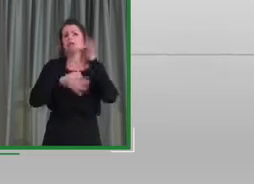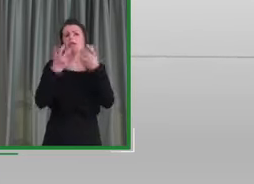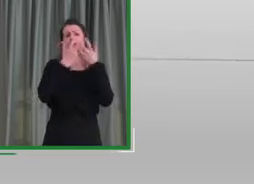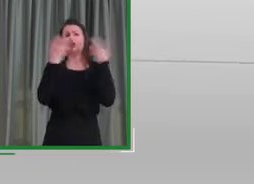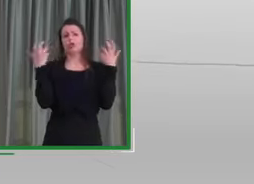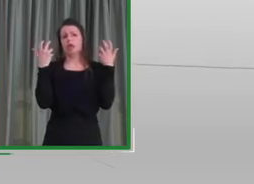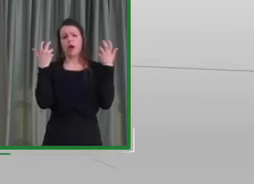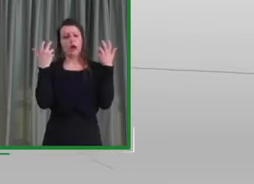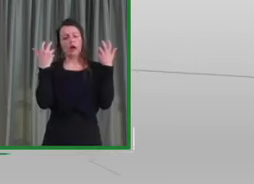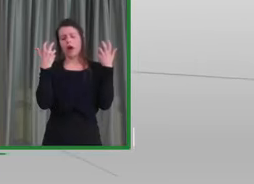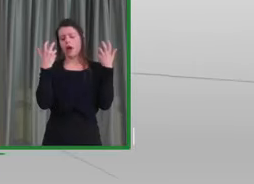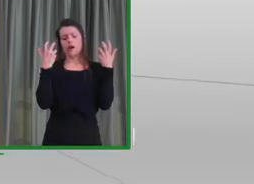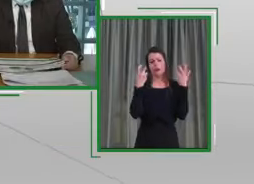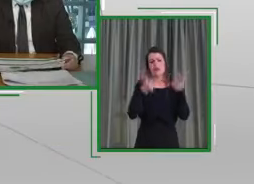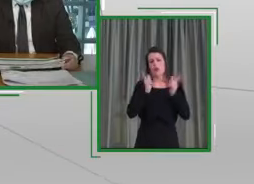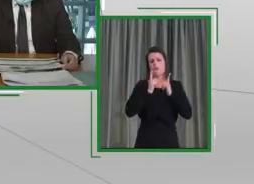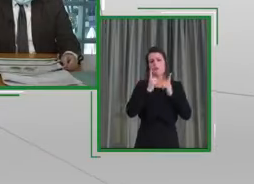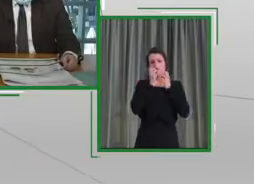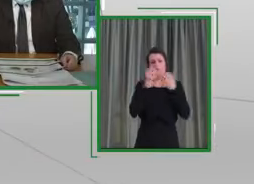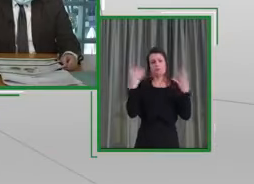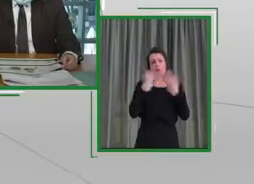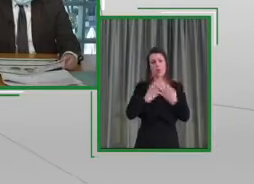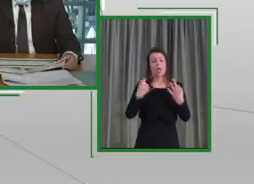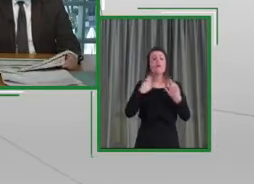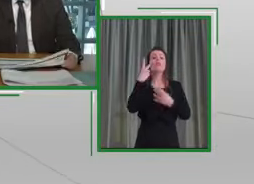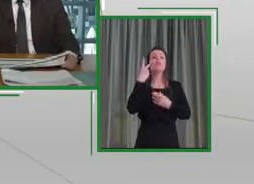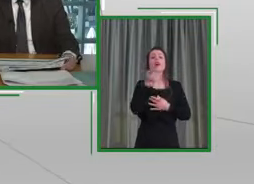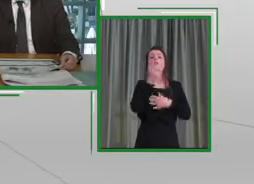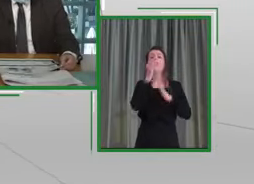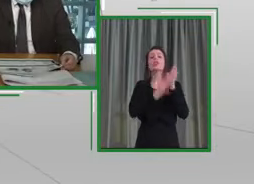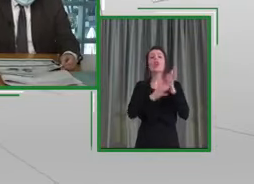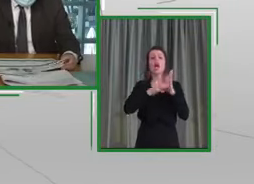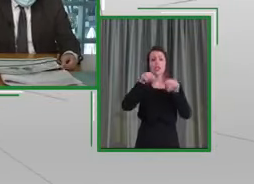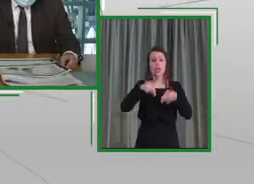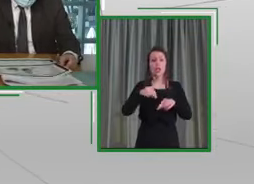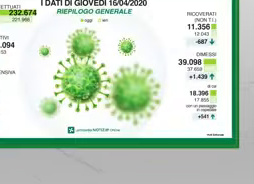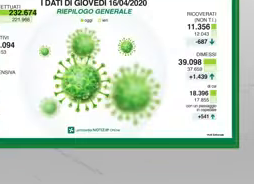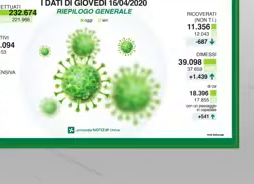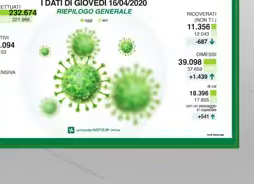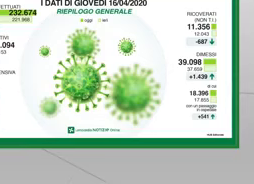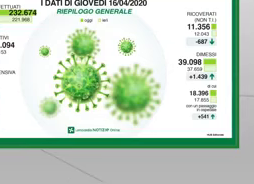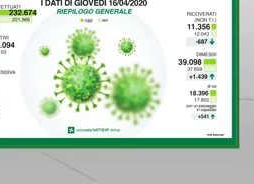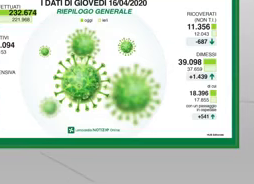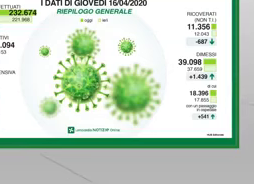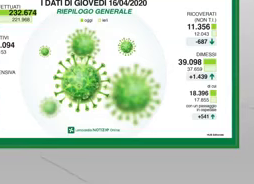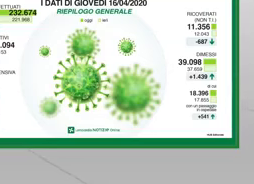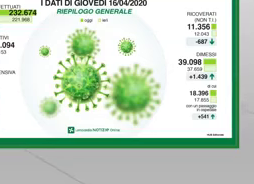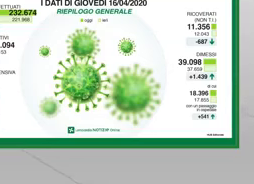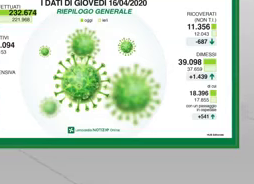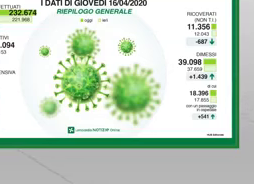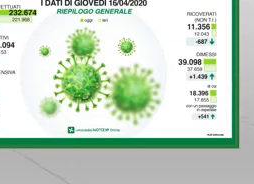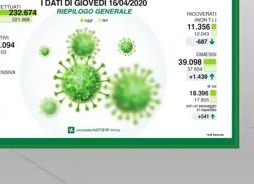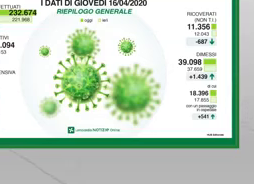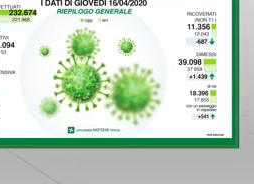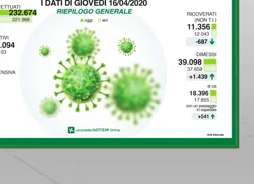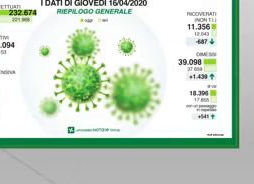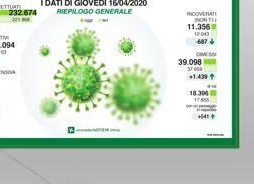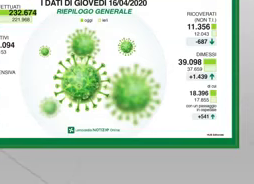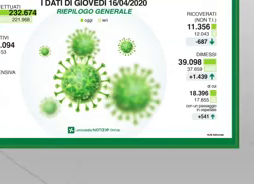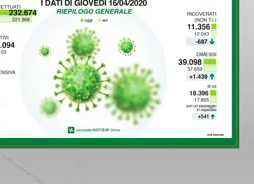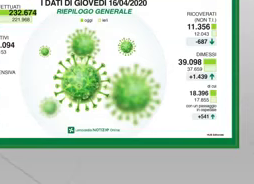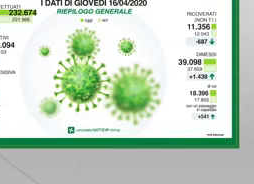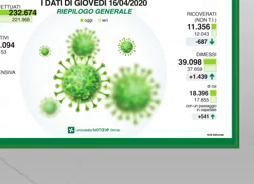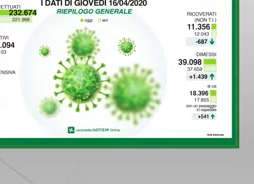che sono i dati della giornata di giovedì 16 aprile tamponi diciamo una cosa